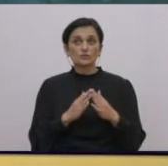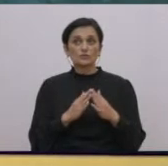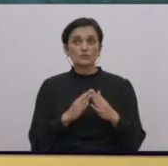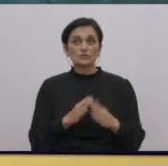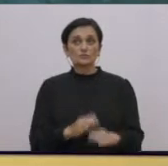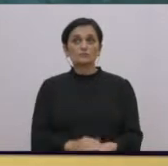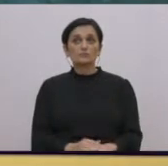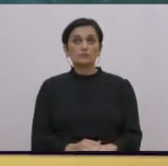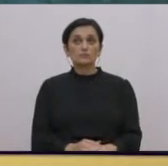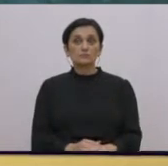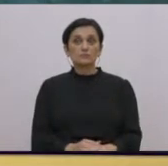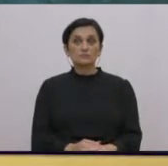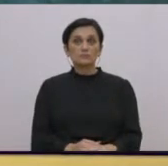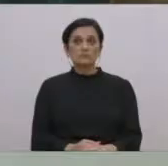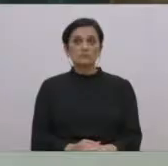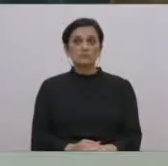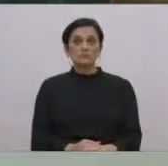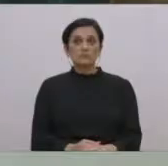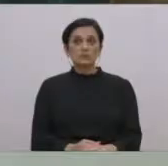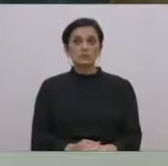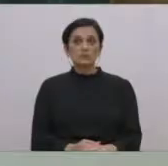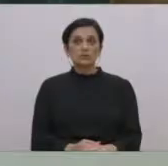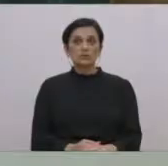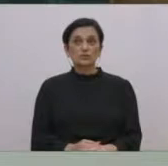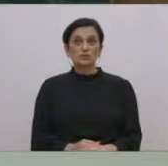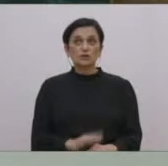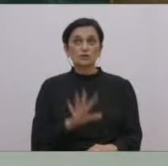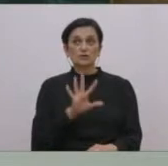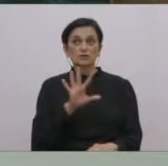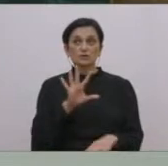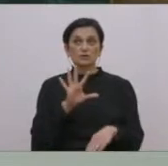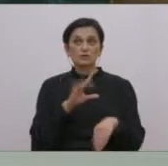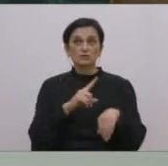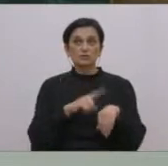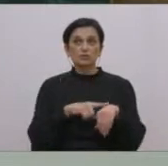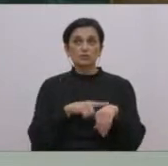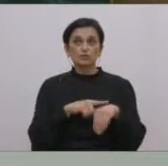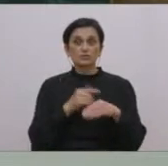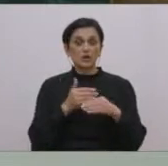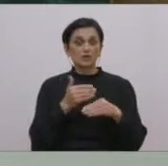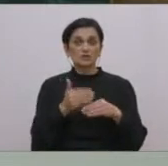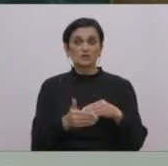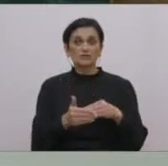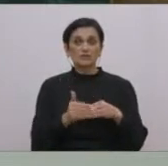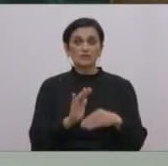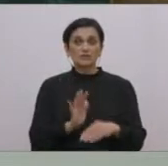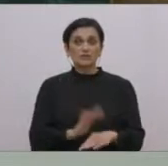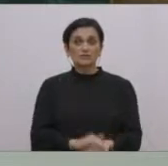5 საათზე არ დავობიანოთ.